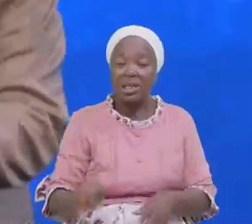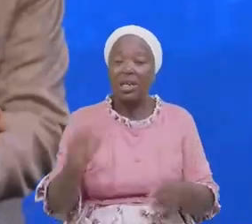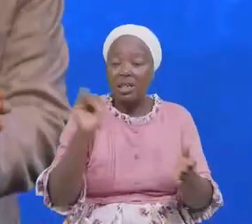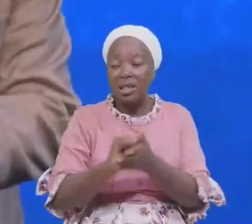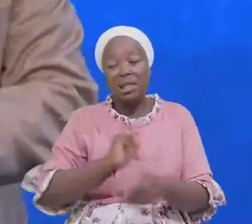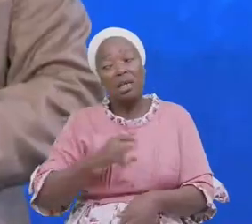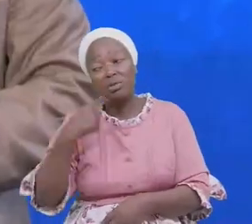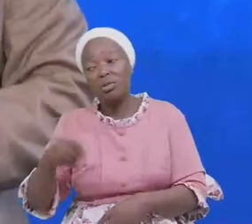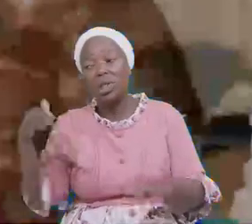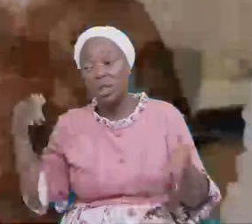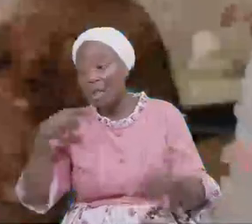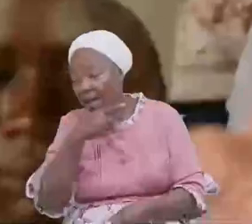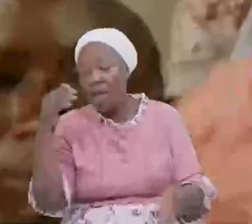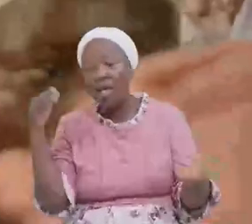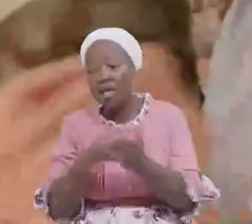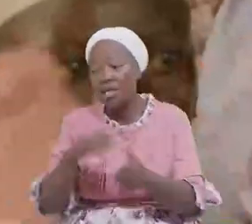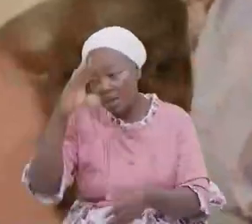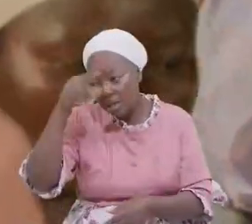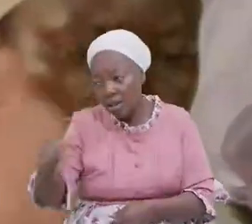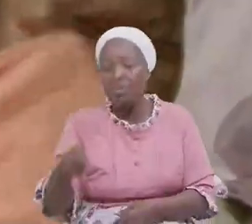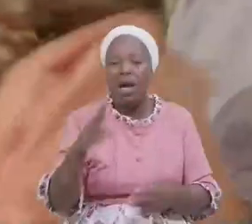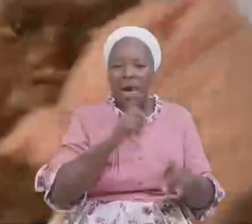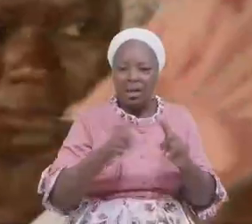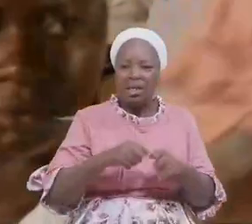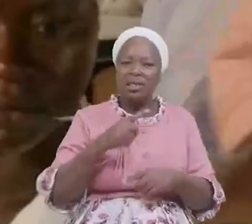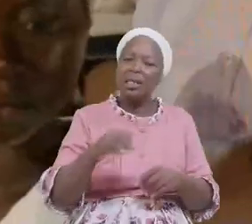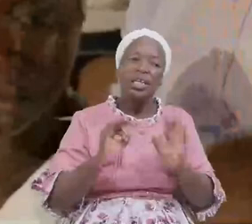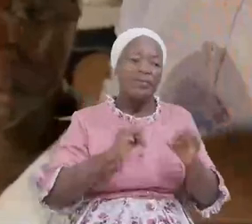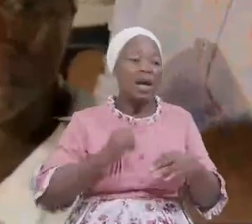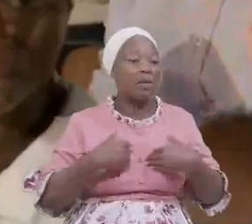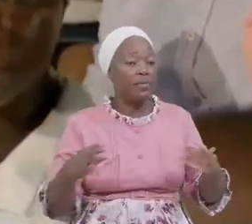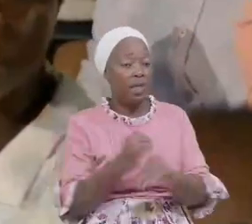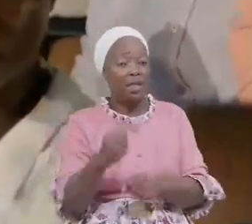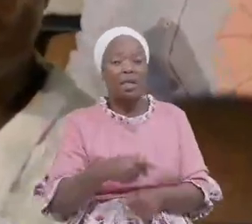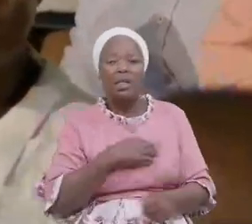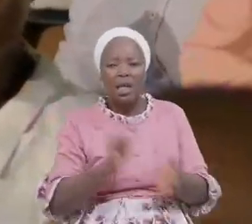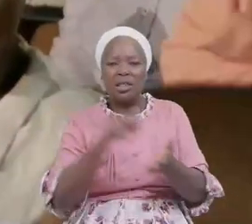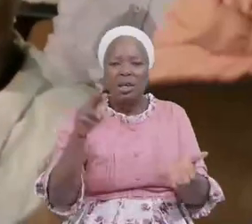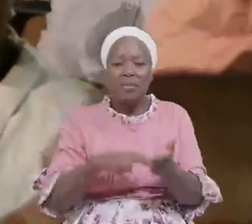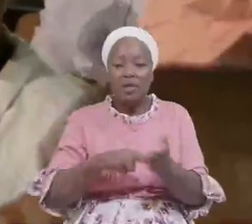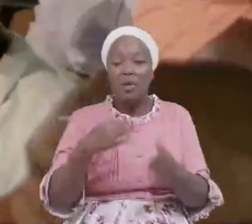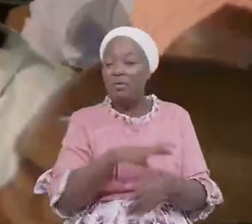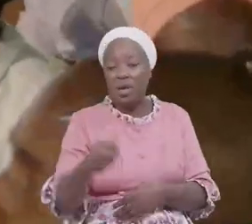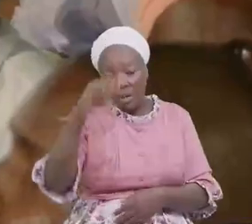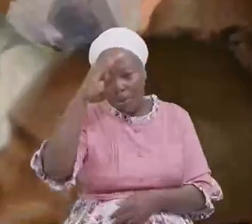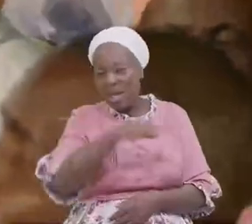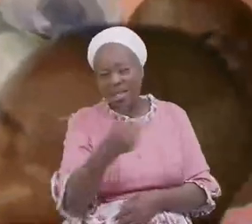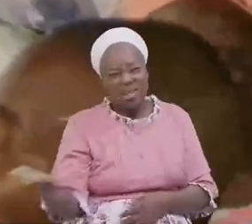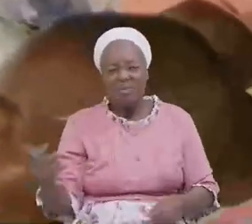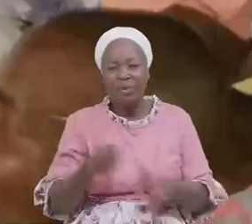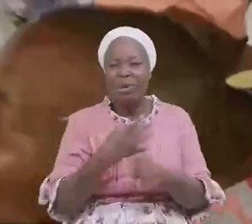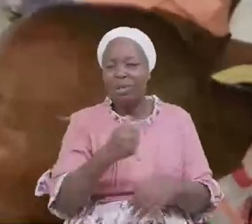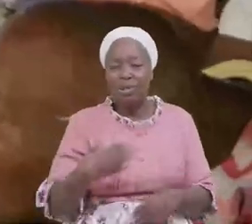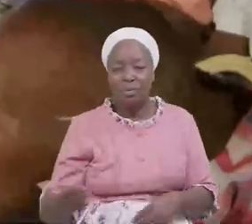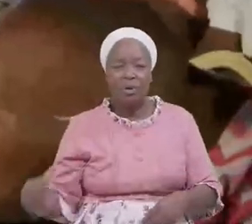Je ne vais pas me taire et laisser celui sur le compte duquel j'ai menti qu'il aille en prison. Je vais dire